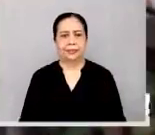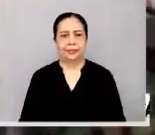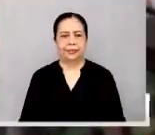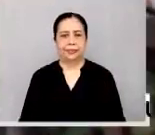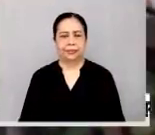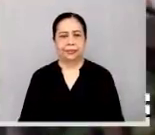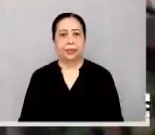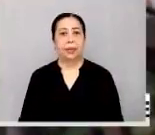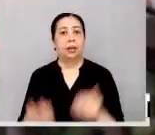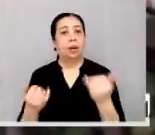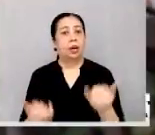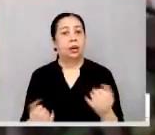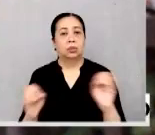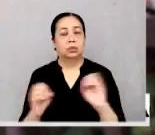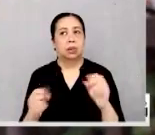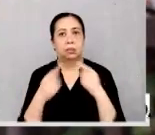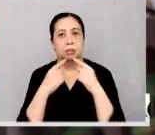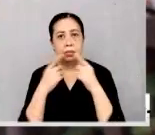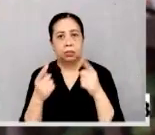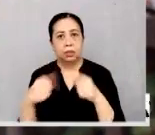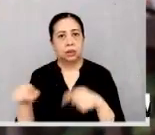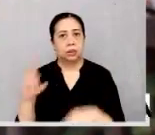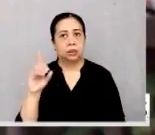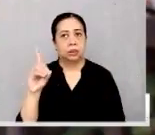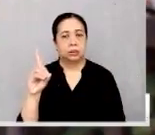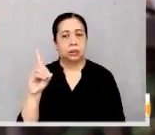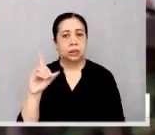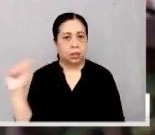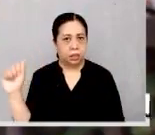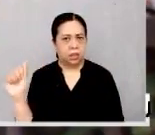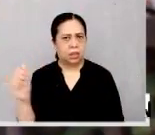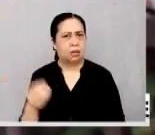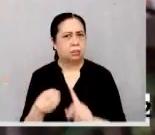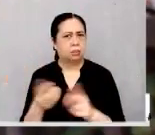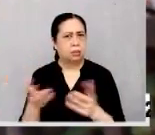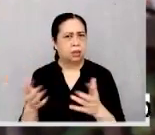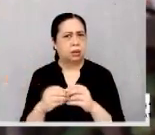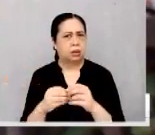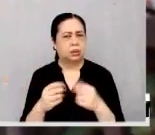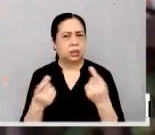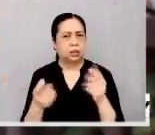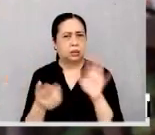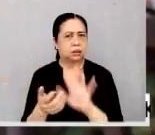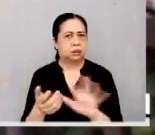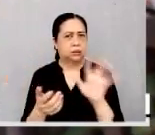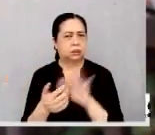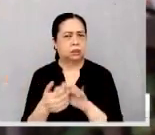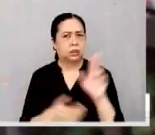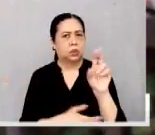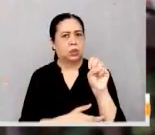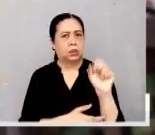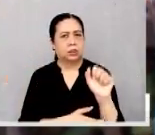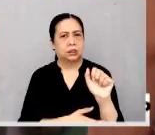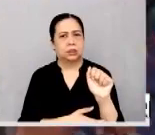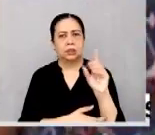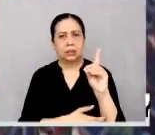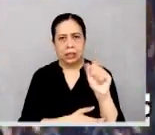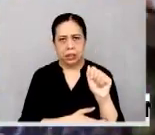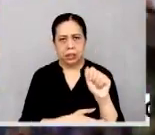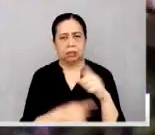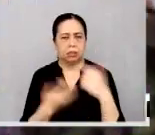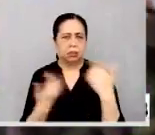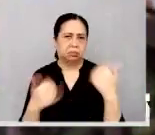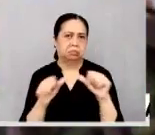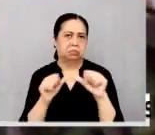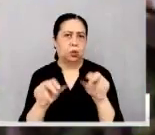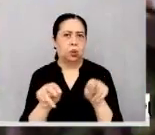Just sa ngayon, wala pang pahayag yung ating Department of Agriculture tungkol dito sa pagtataya ng USDA. Pero business as usual